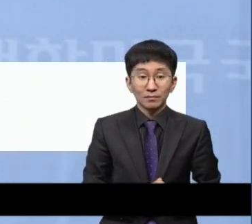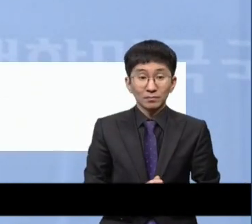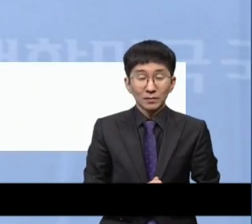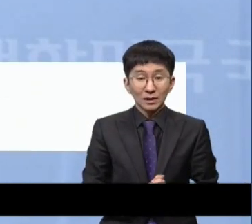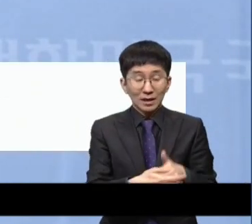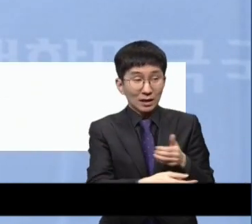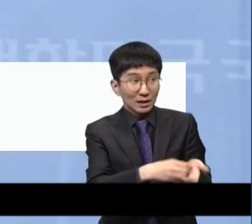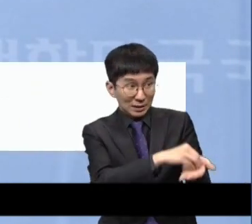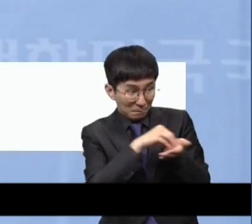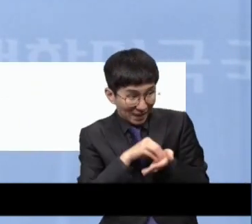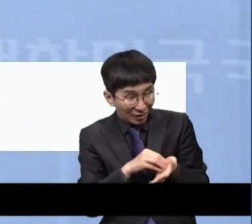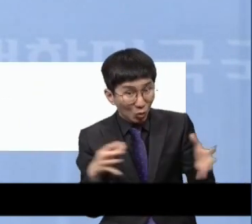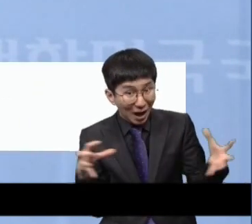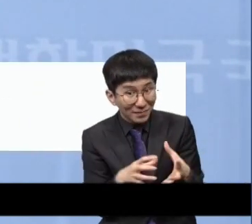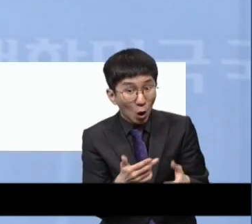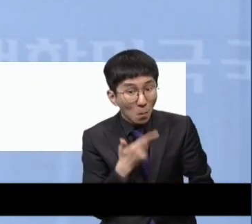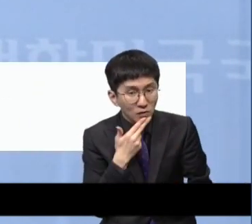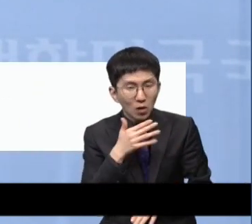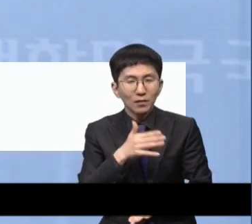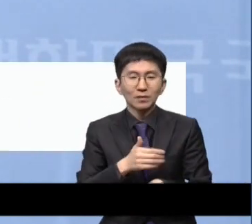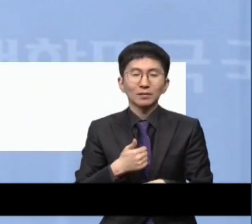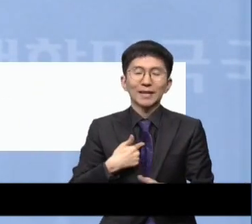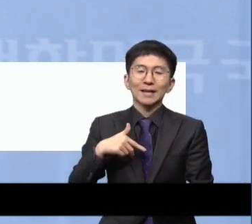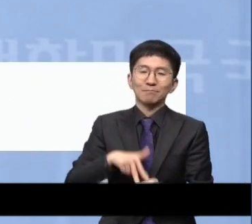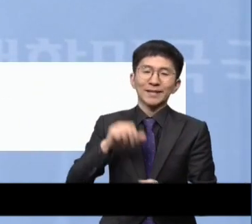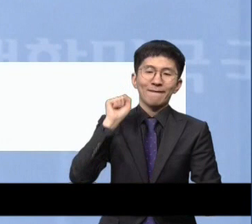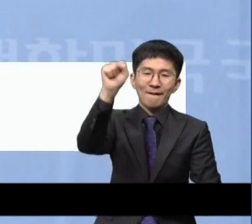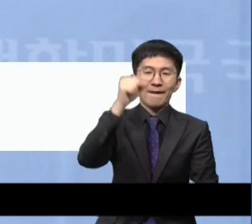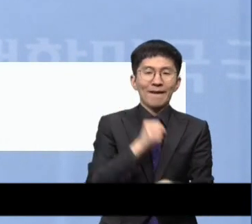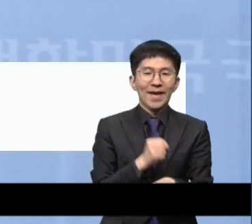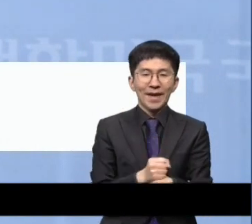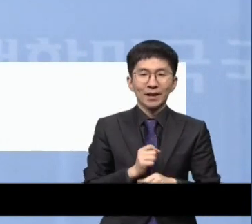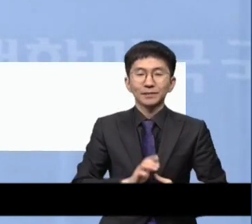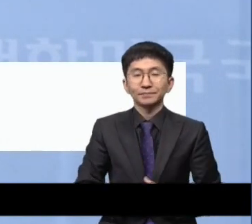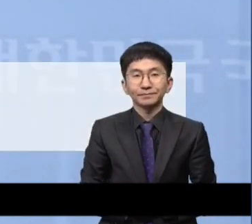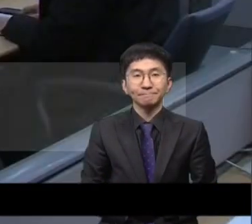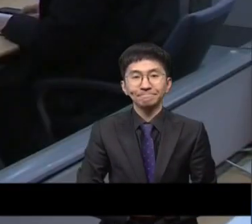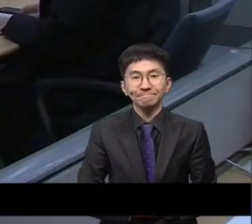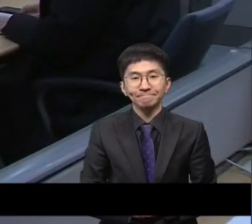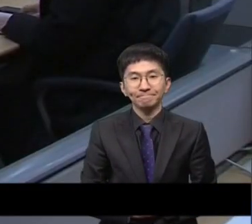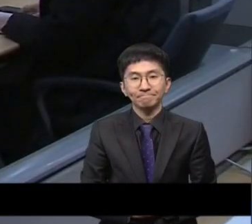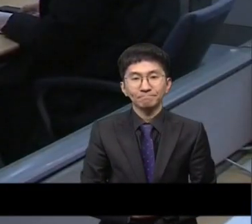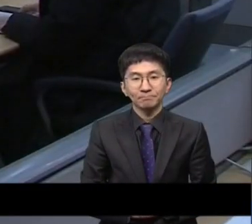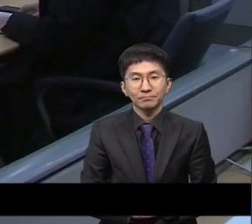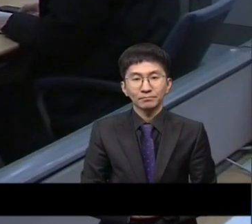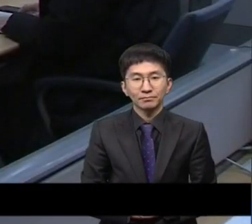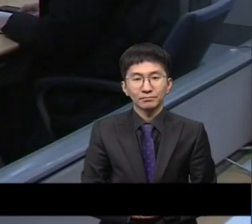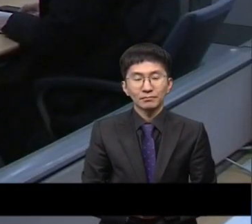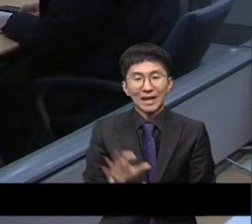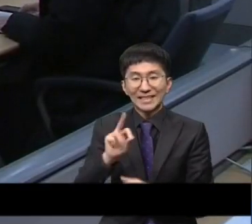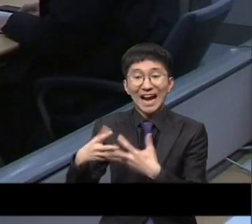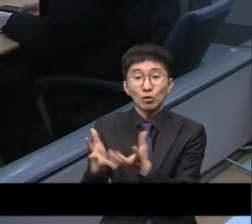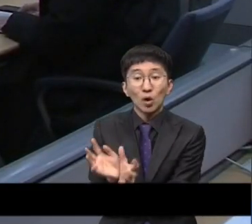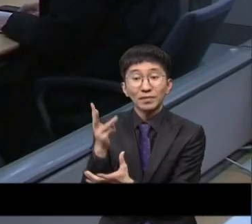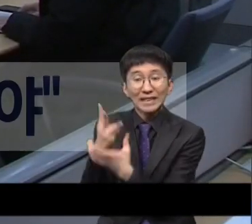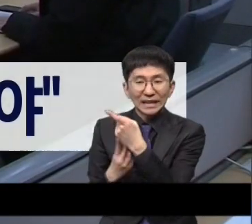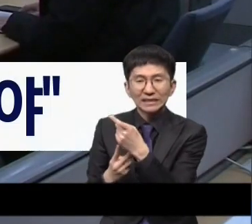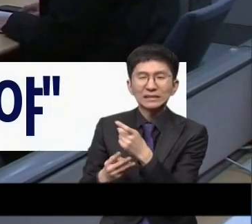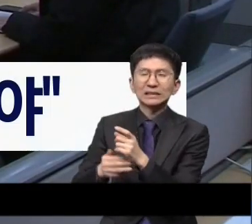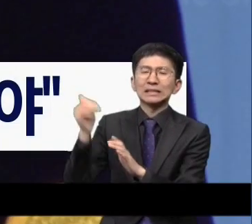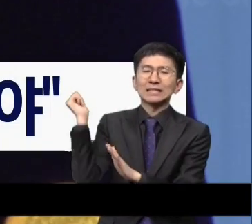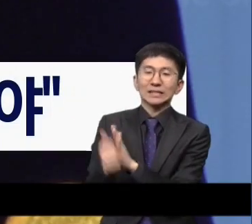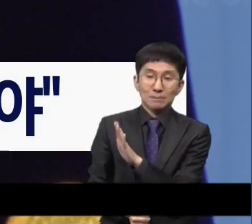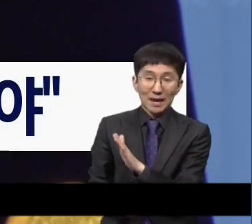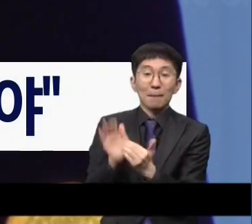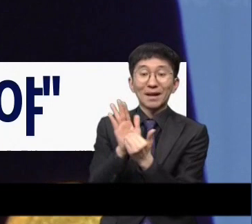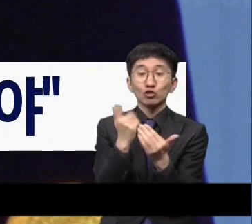않는다면 저는 출마의 길을 택할 수밖에 없습니다. 야권 단일화 실패 가능성을